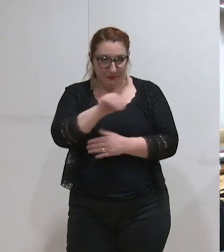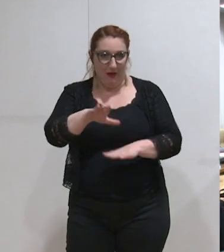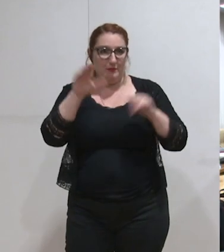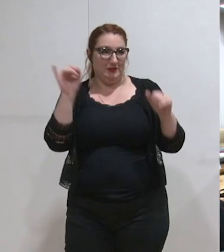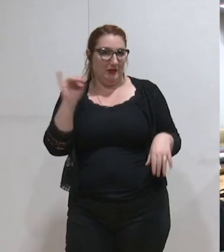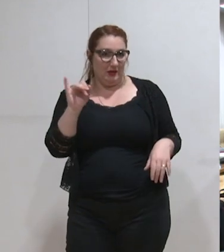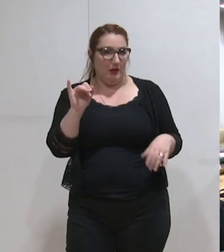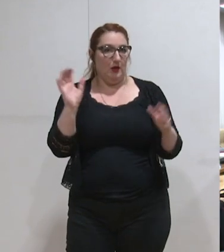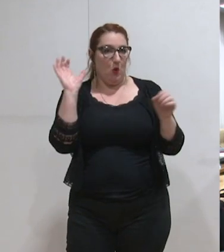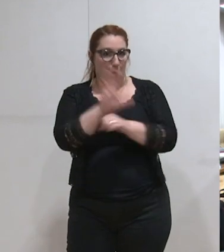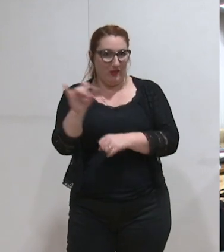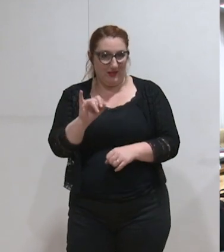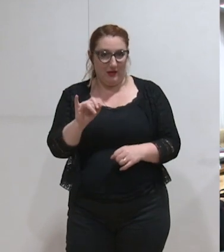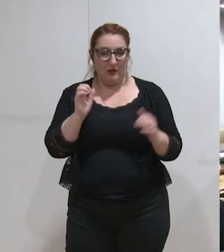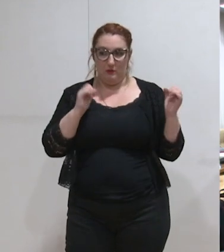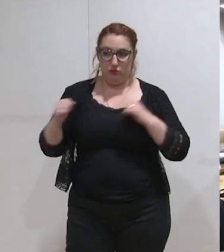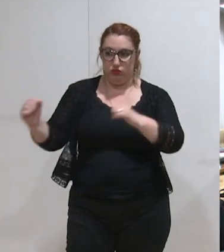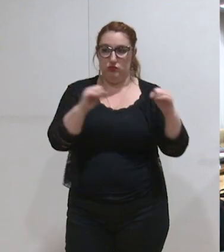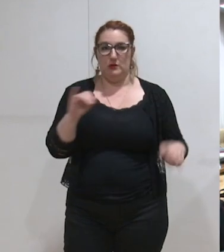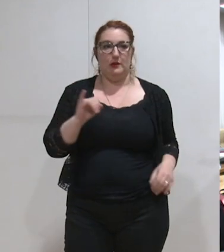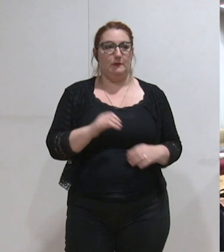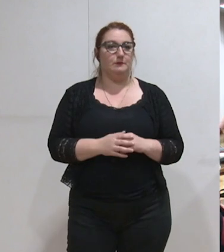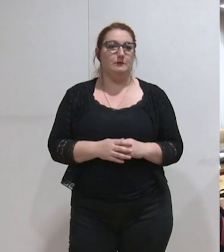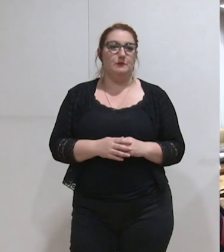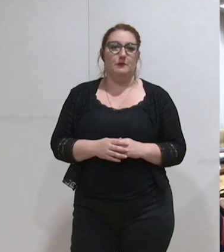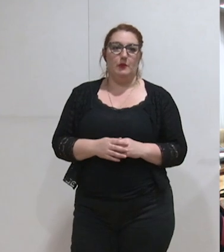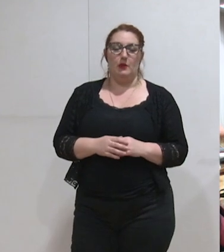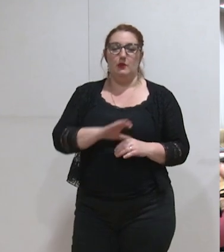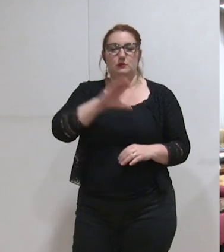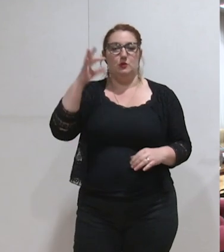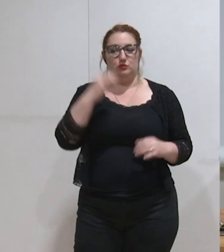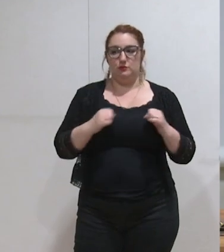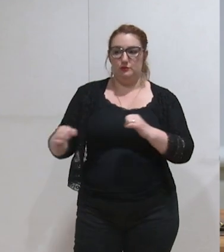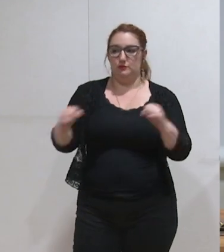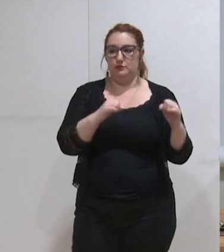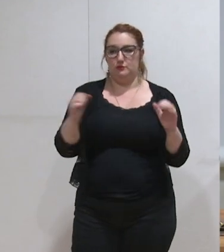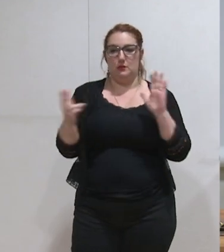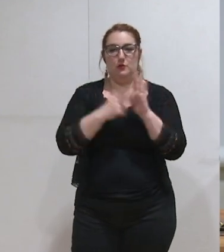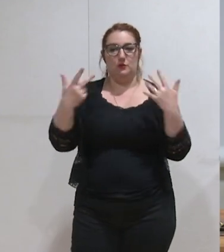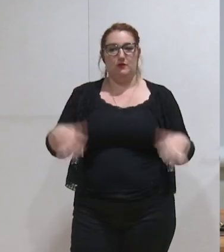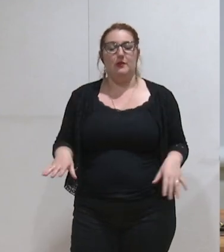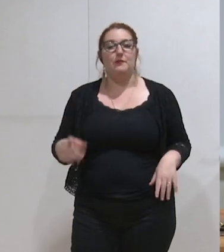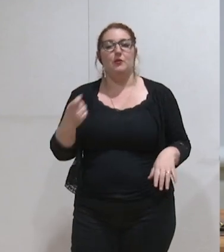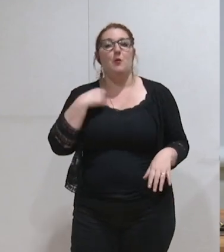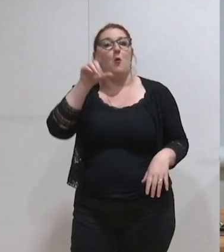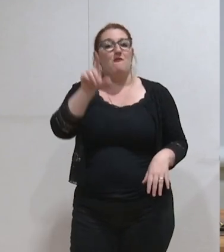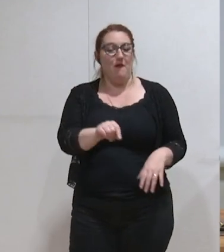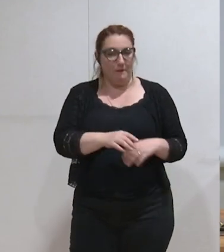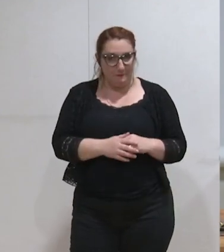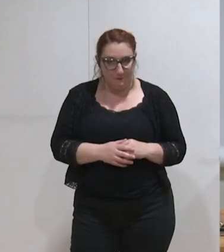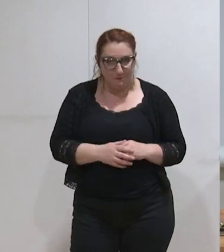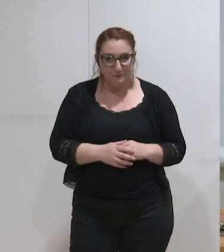s'abstient qui est contre qui est pour unanimité délibération adoptée la délibération 20